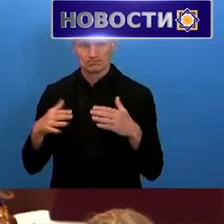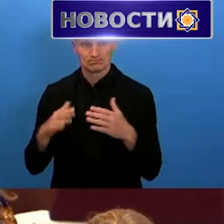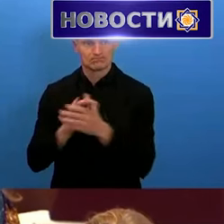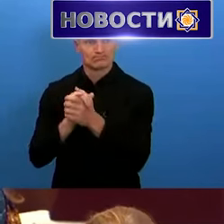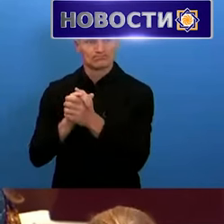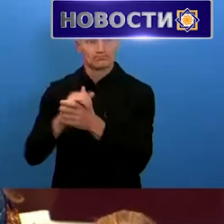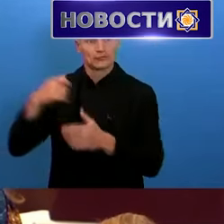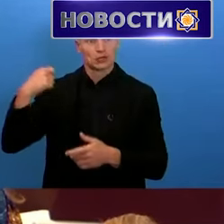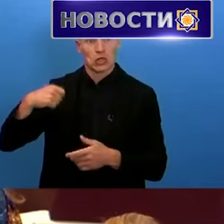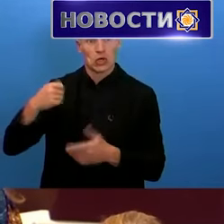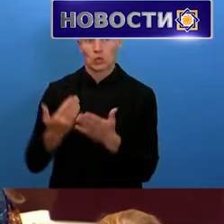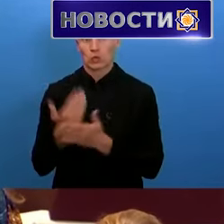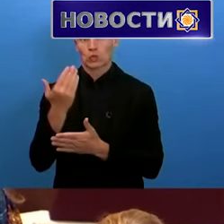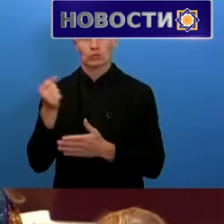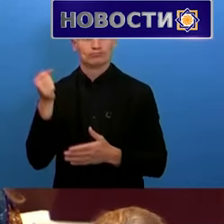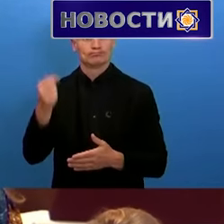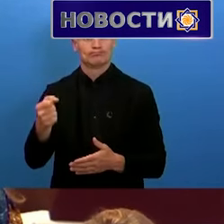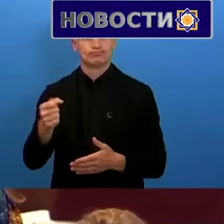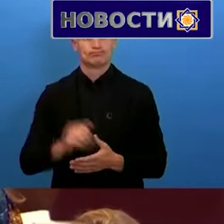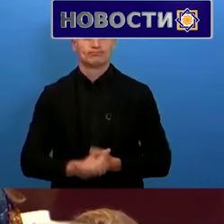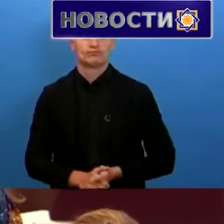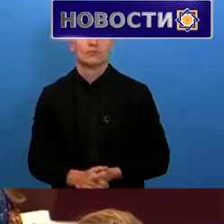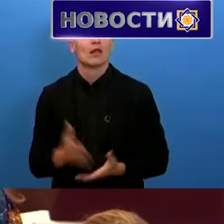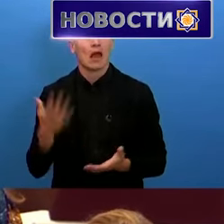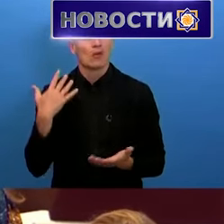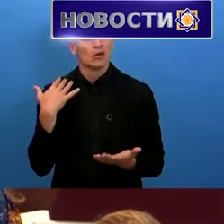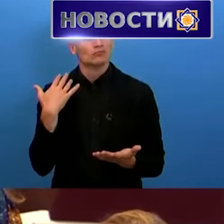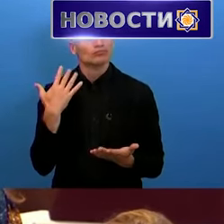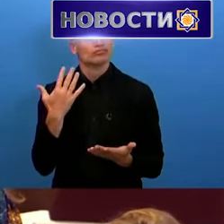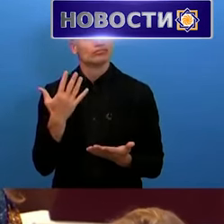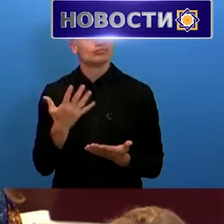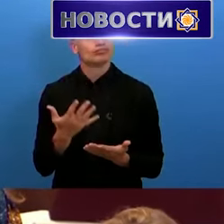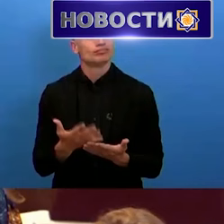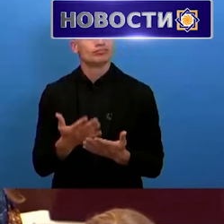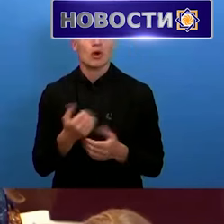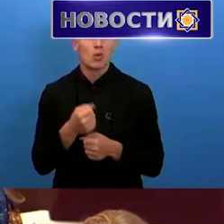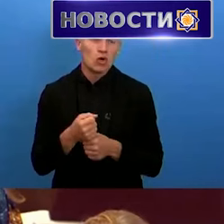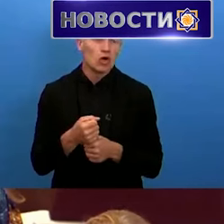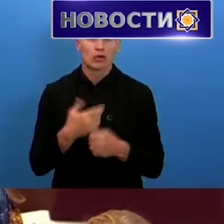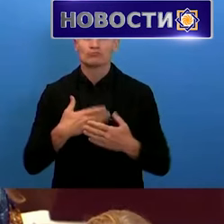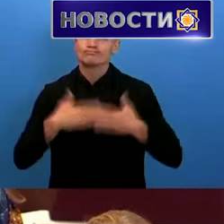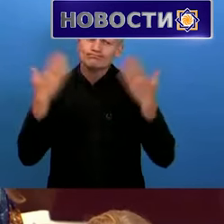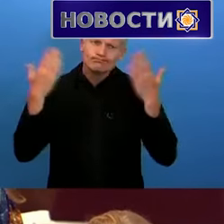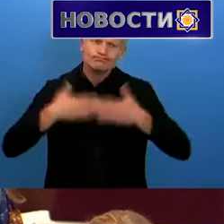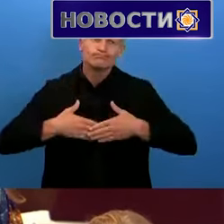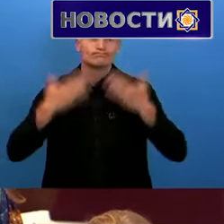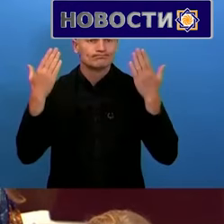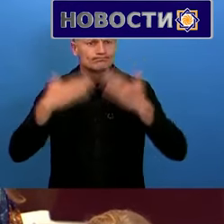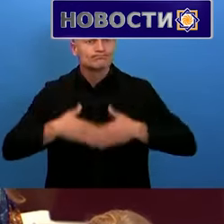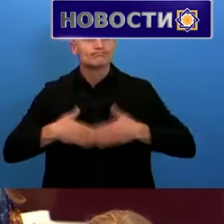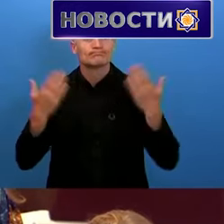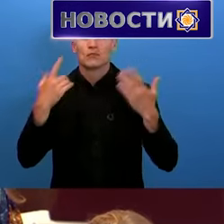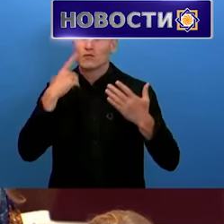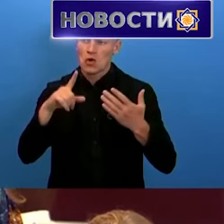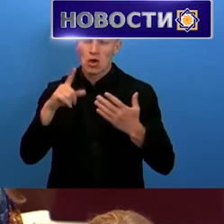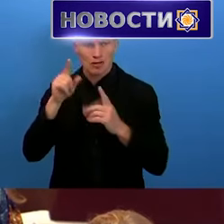Женеве на 17-м заседании экспертного механизма по правам коренных народов начал свое выступление председатель Национального совета Республики